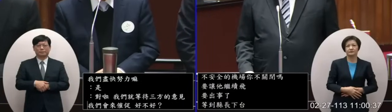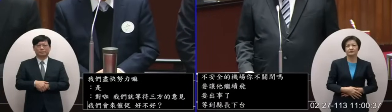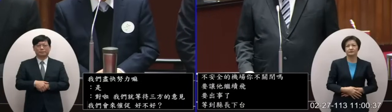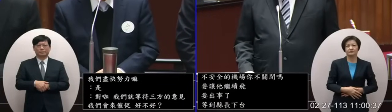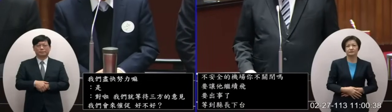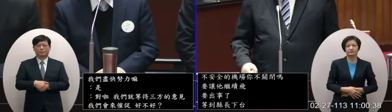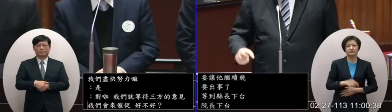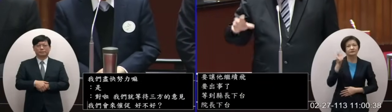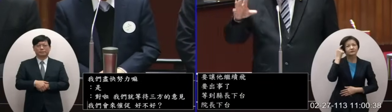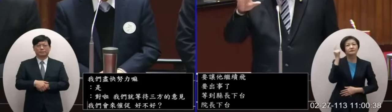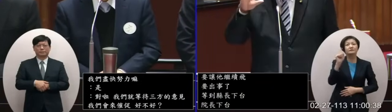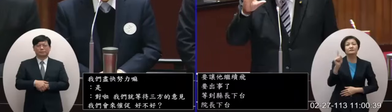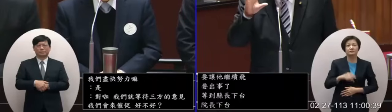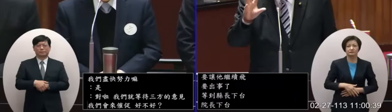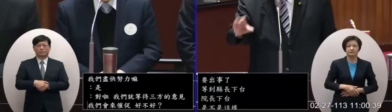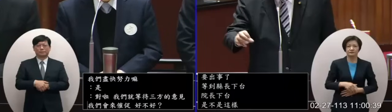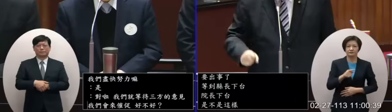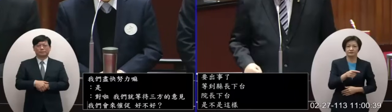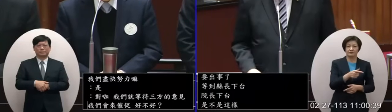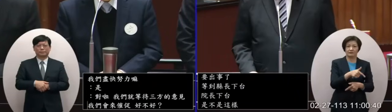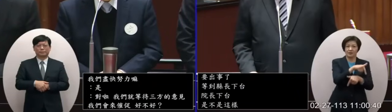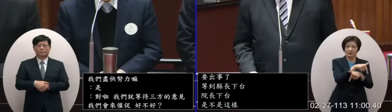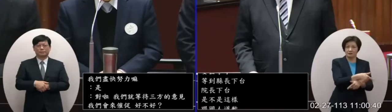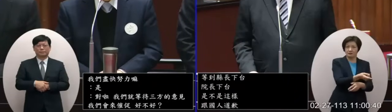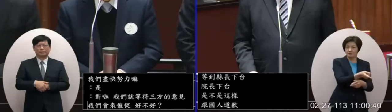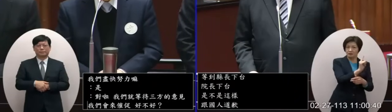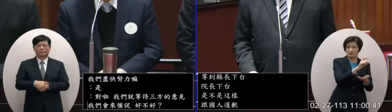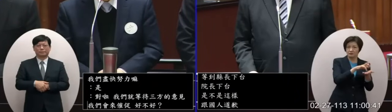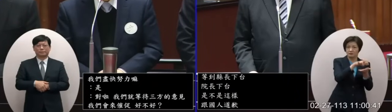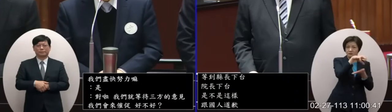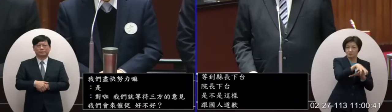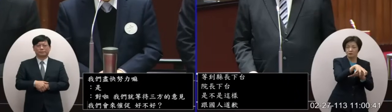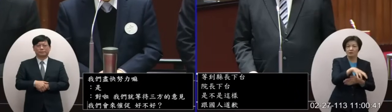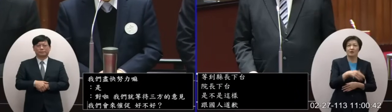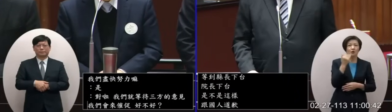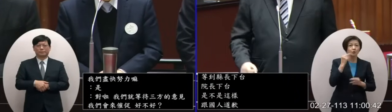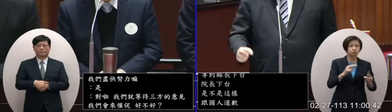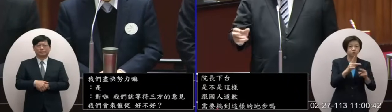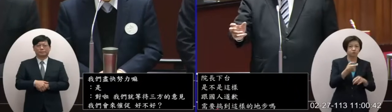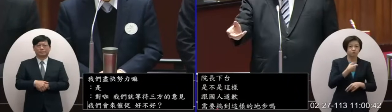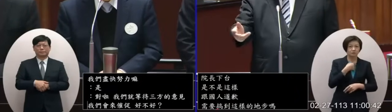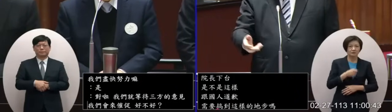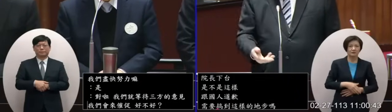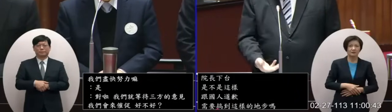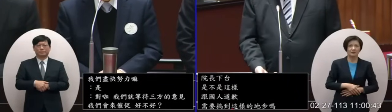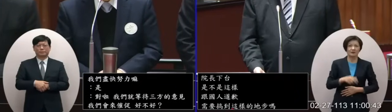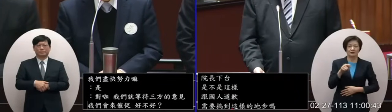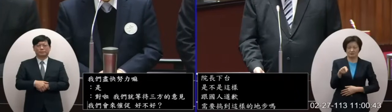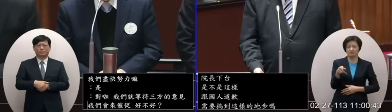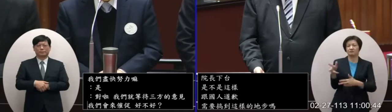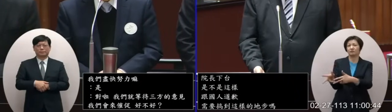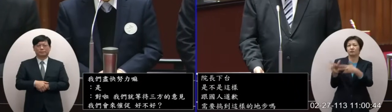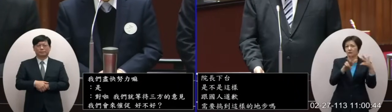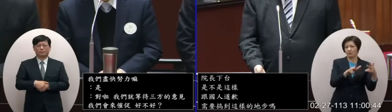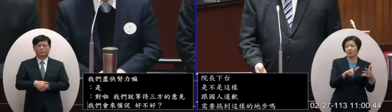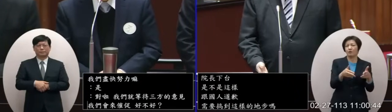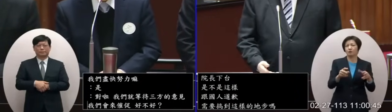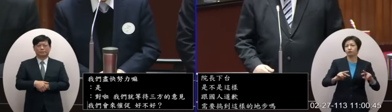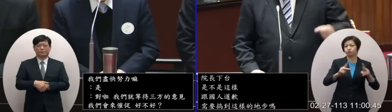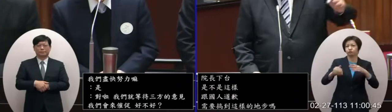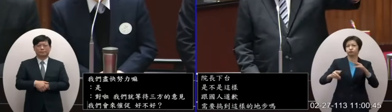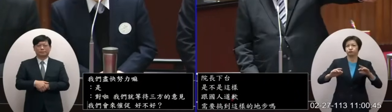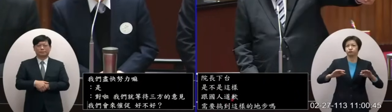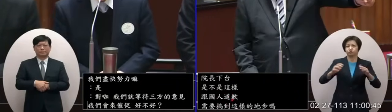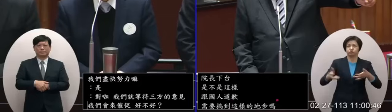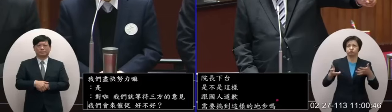以，你要做南干机场的话，你这个大桥一定要做嘛。你大桥